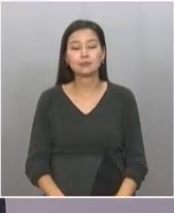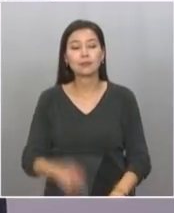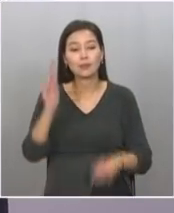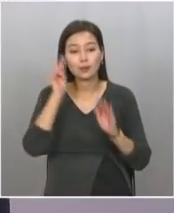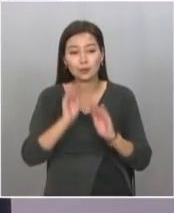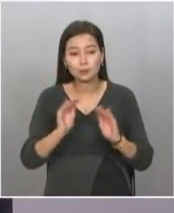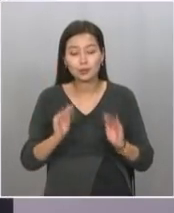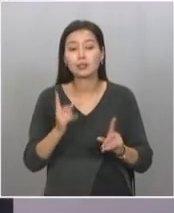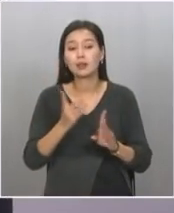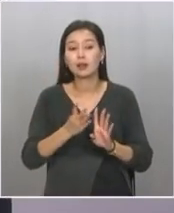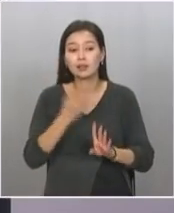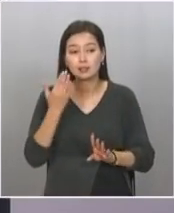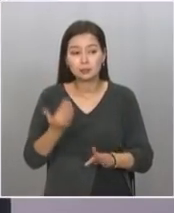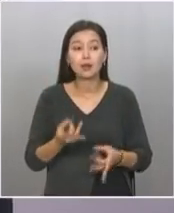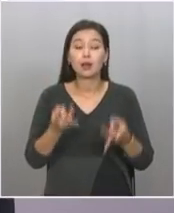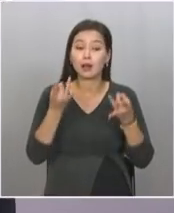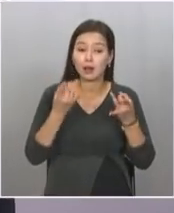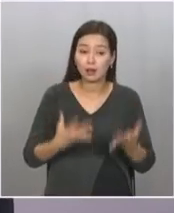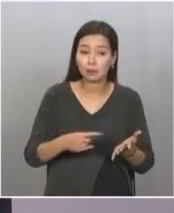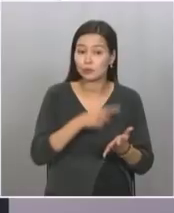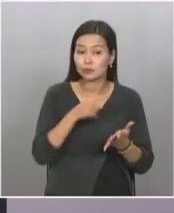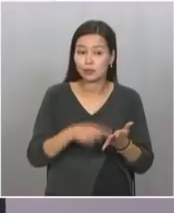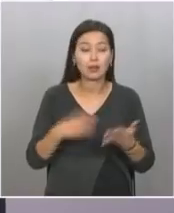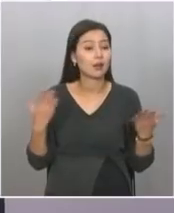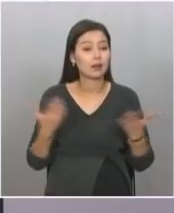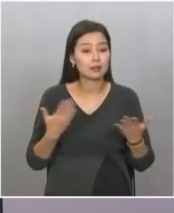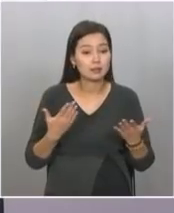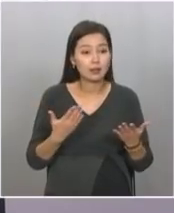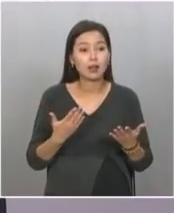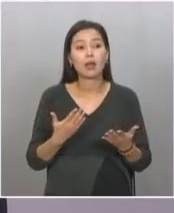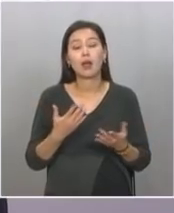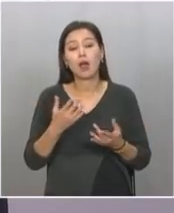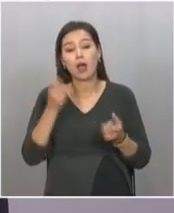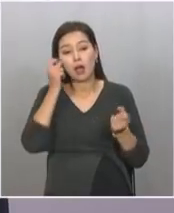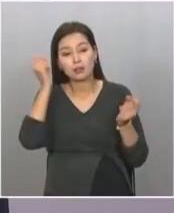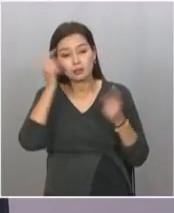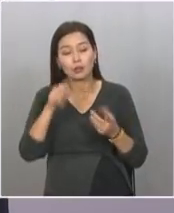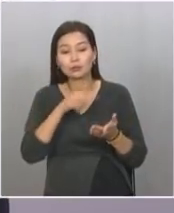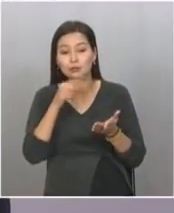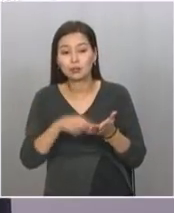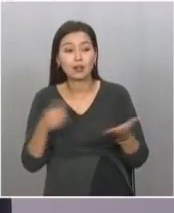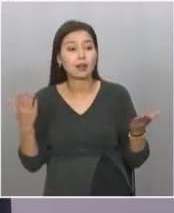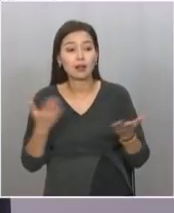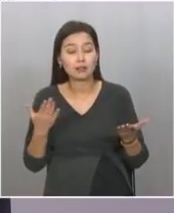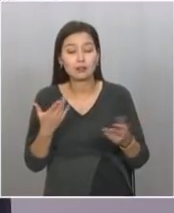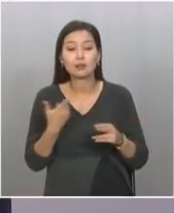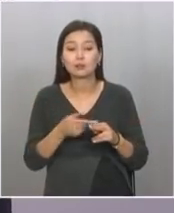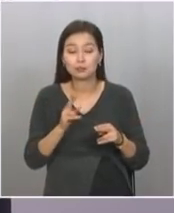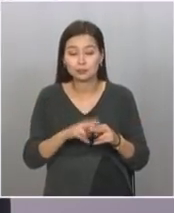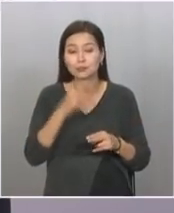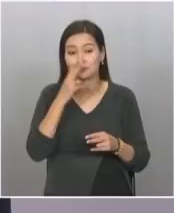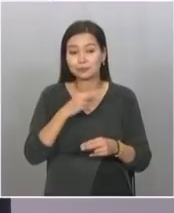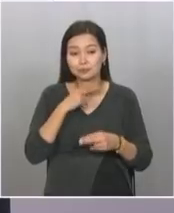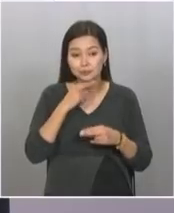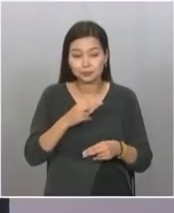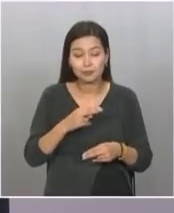Оқушылар, алдымен қарапайым сұрақ қандай болады, және анықтауыш сұрақтар қандай болады, осыны анықтап